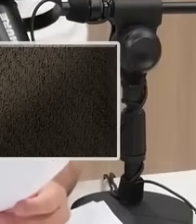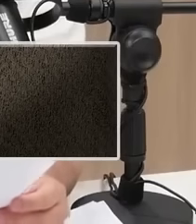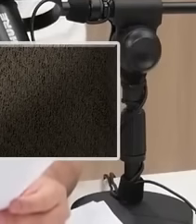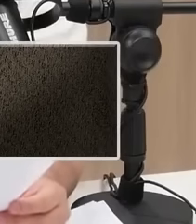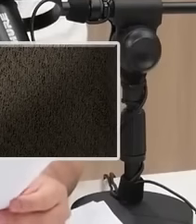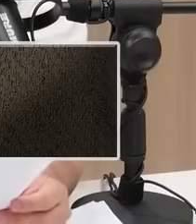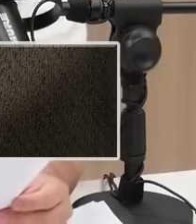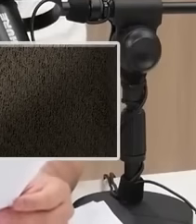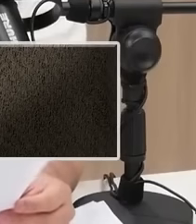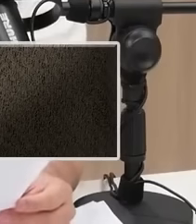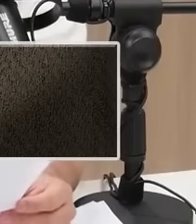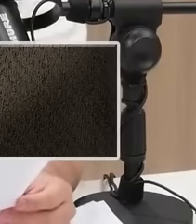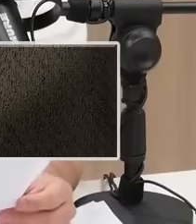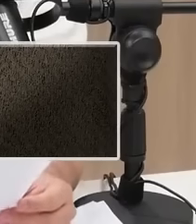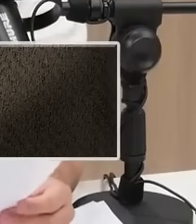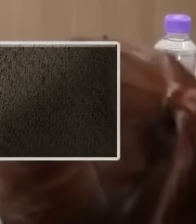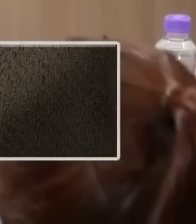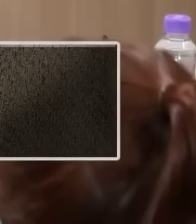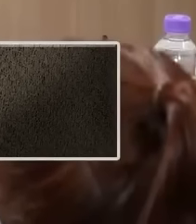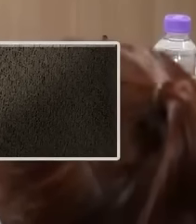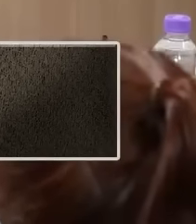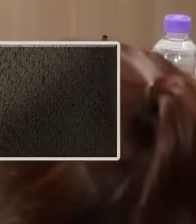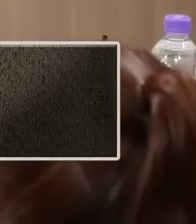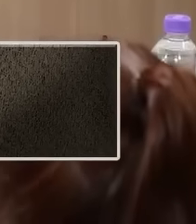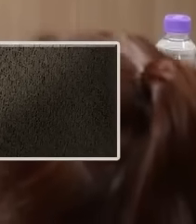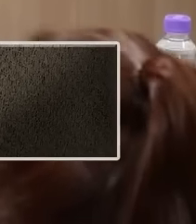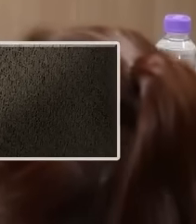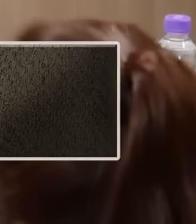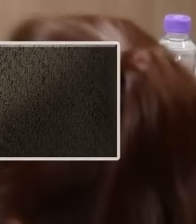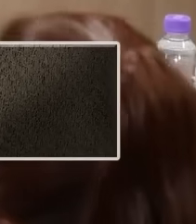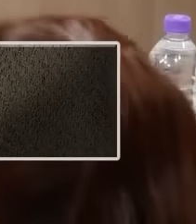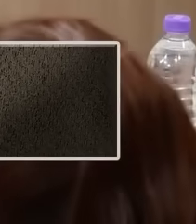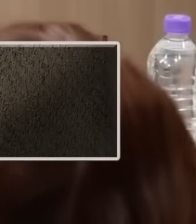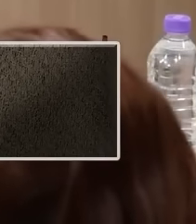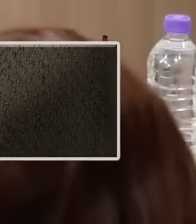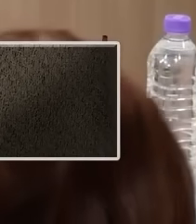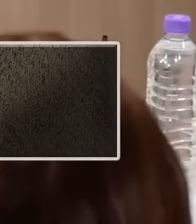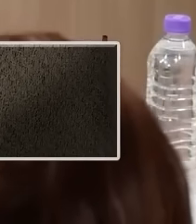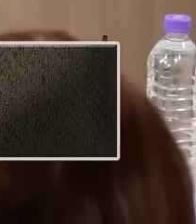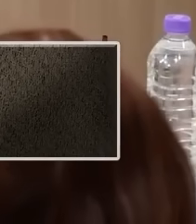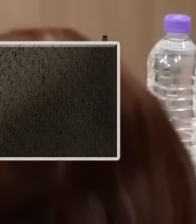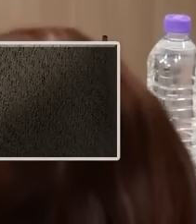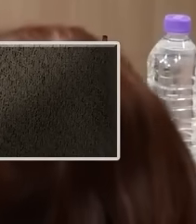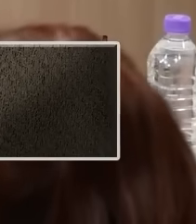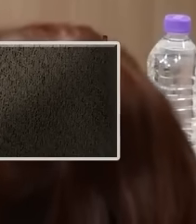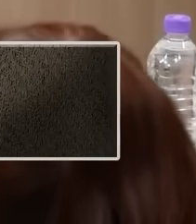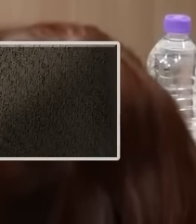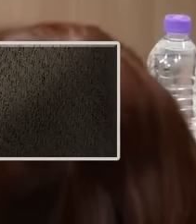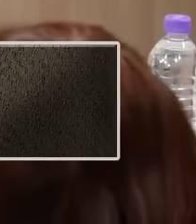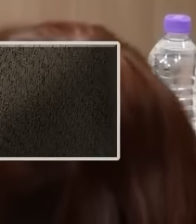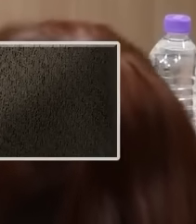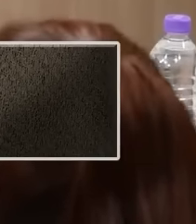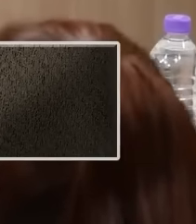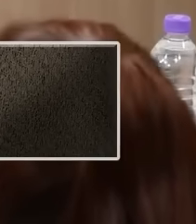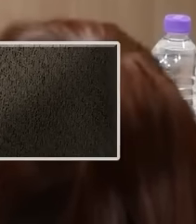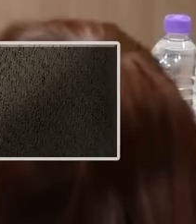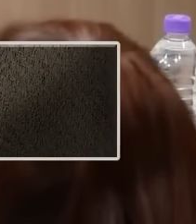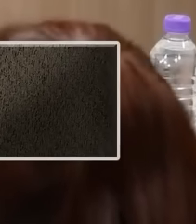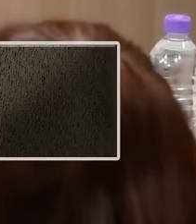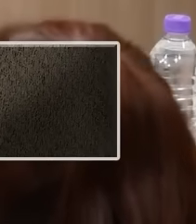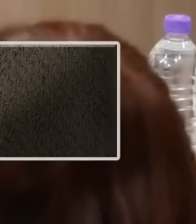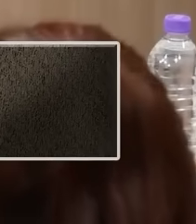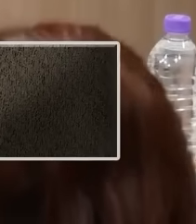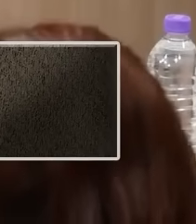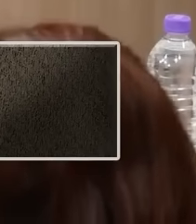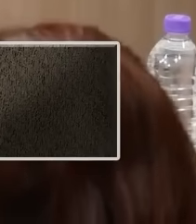비아파트를 풀어가지고 빌라라고 생각하시면 돼요. 예. 빌라, 오피스텔 이런 거 지금 사실 선호하는 쪽이 다 아파트로 기울고 있잖아요. 네. 그래서 이